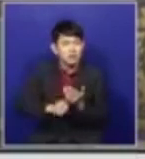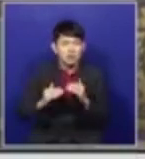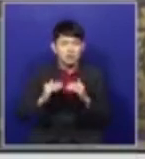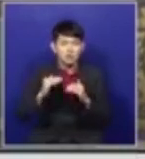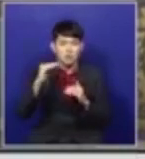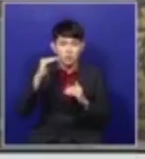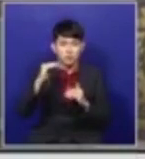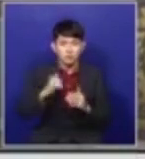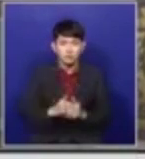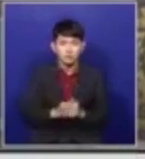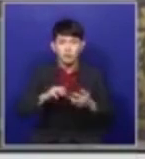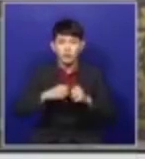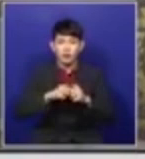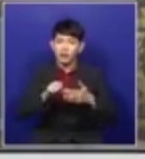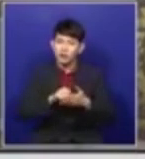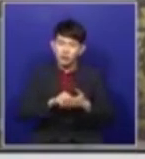มาแล้วแก้ปัญหาที่กินไม่ได้